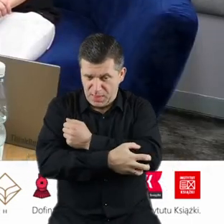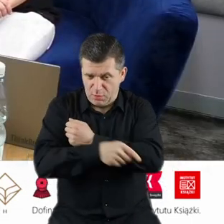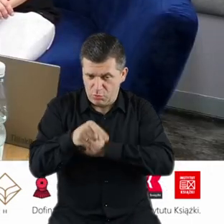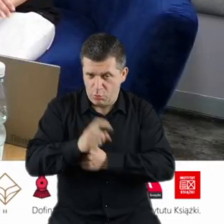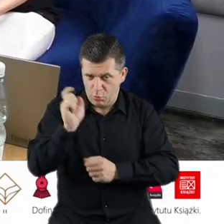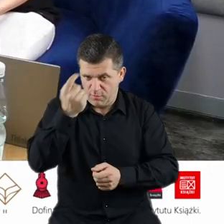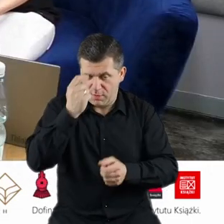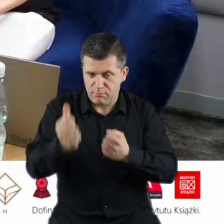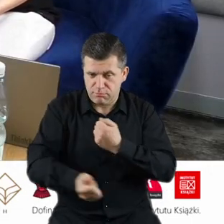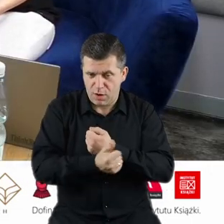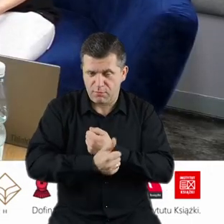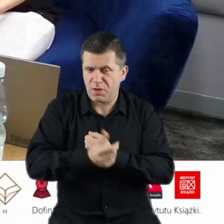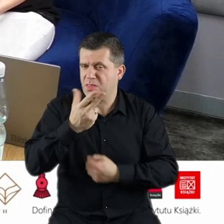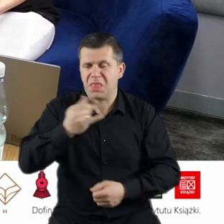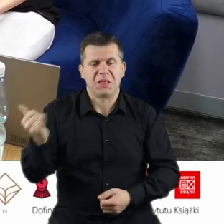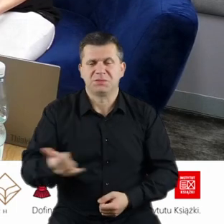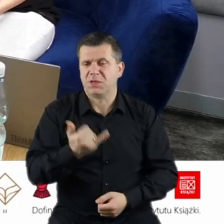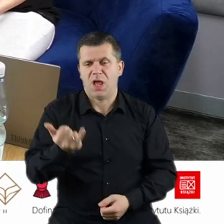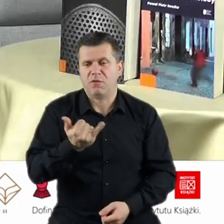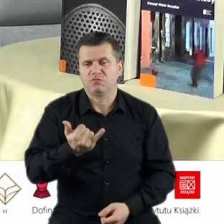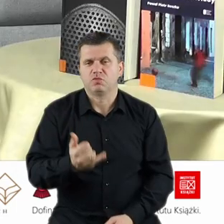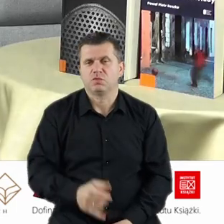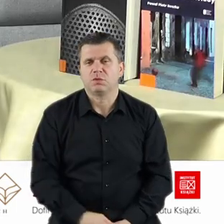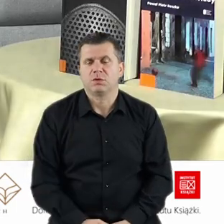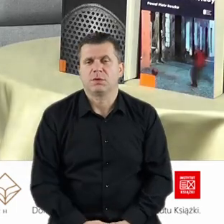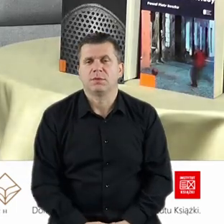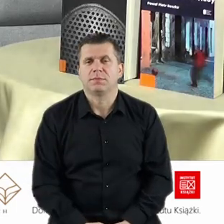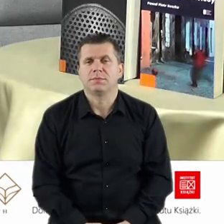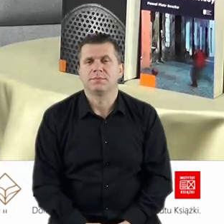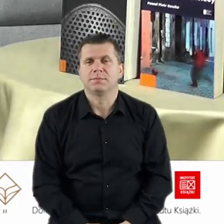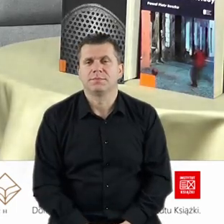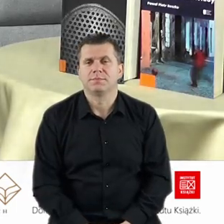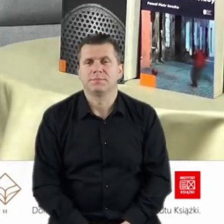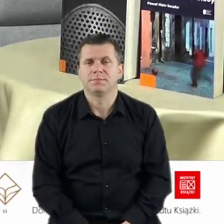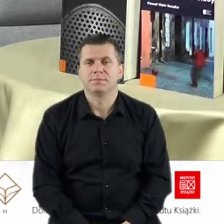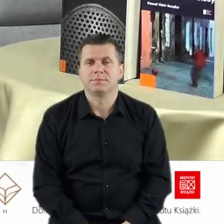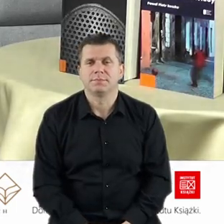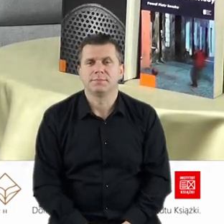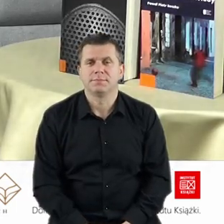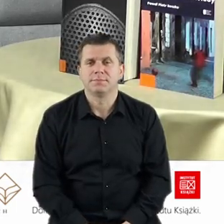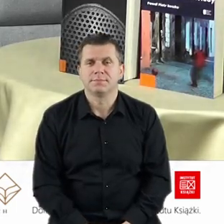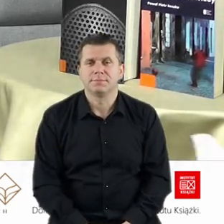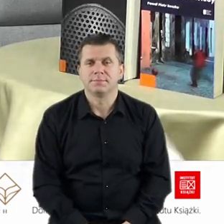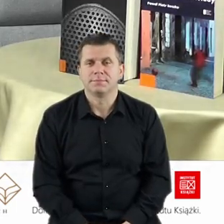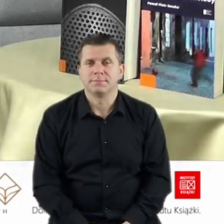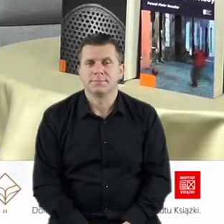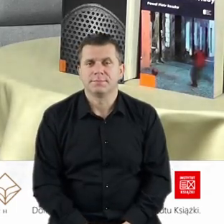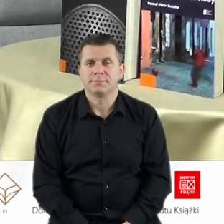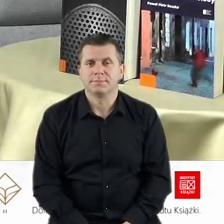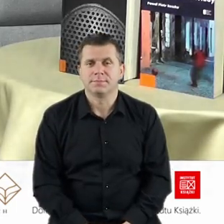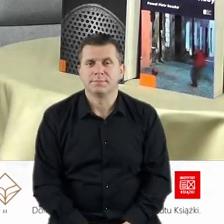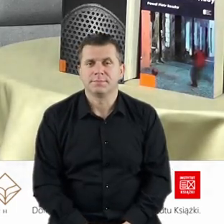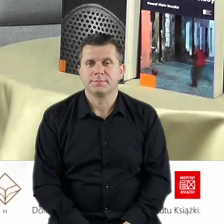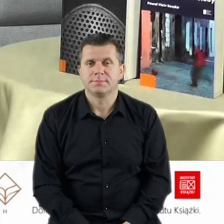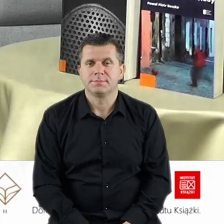rolę? Nie zawsze. Oczywiście, że nie. No to jest też tak, że ja.